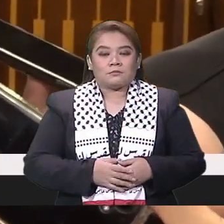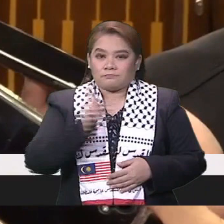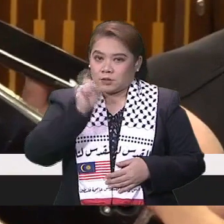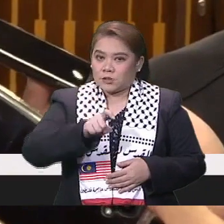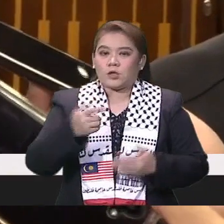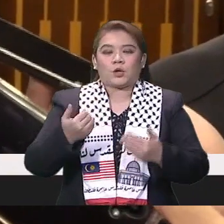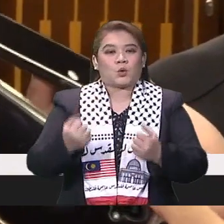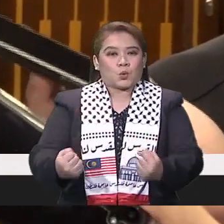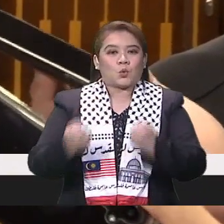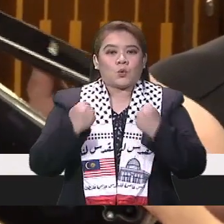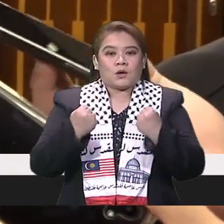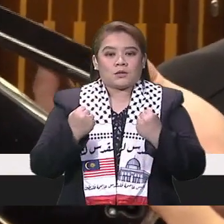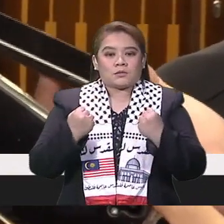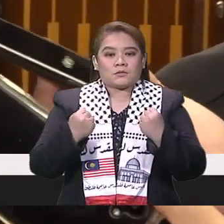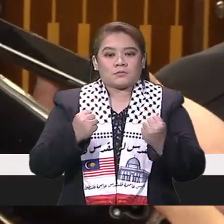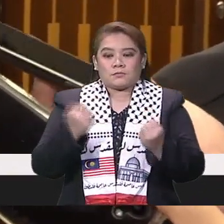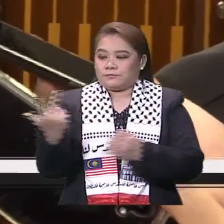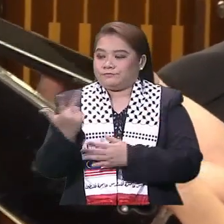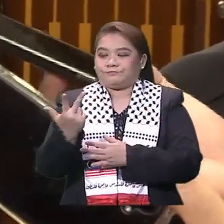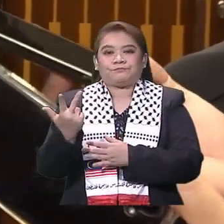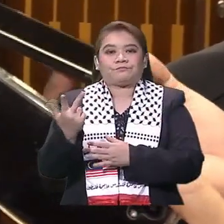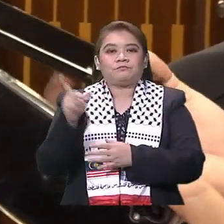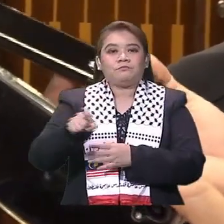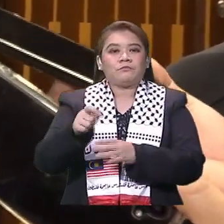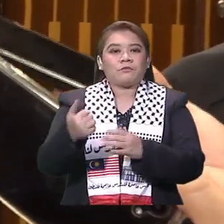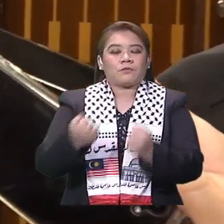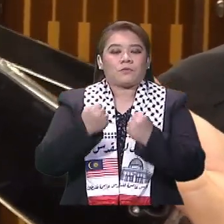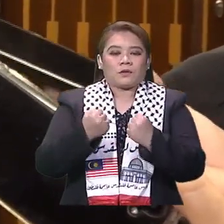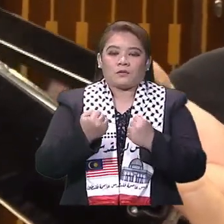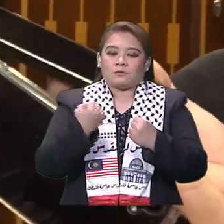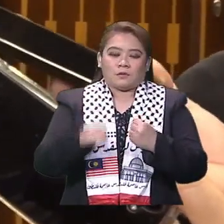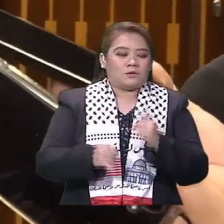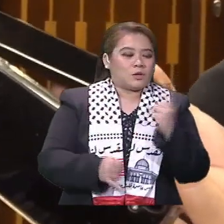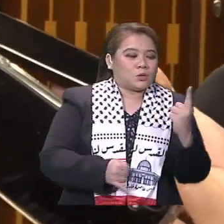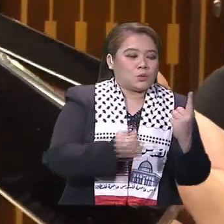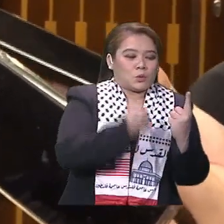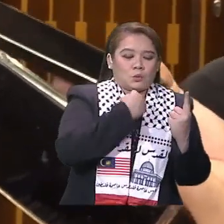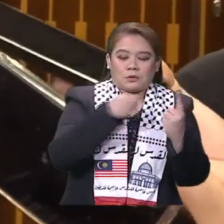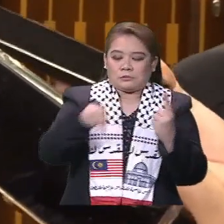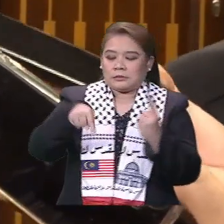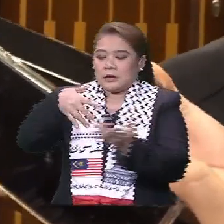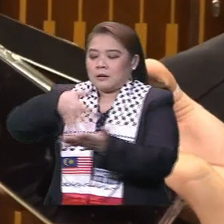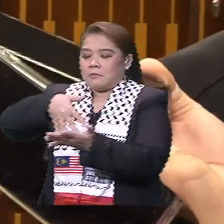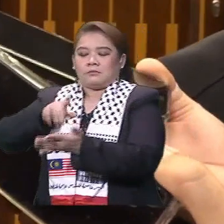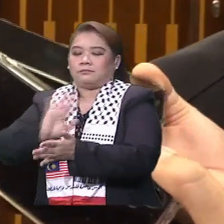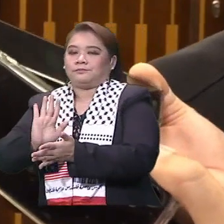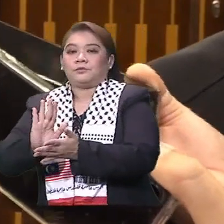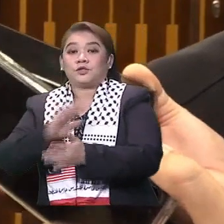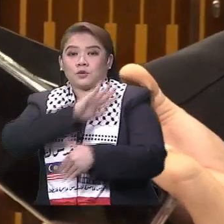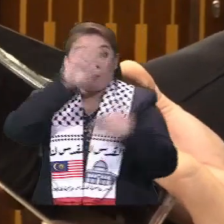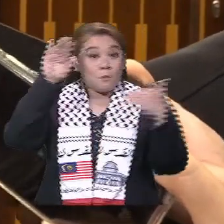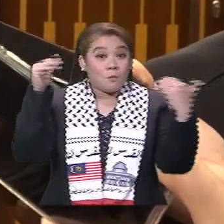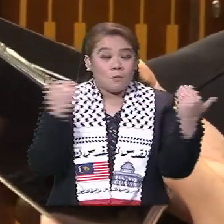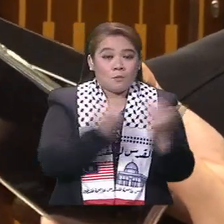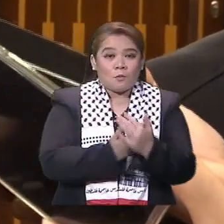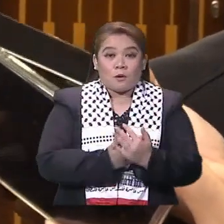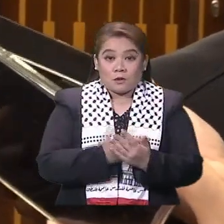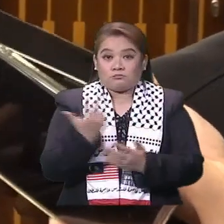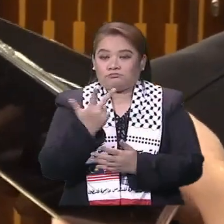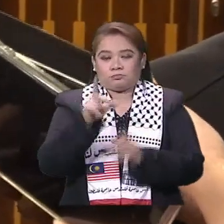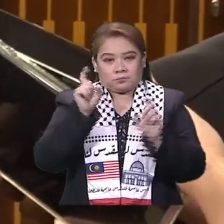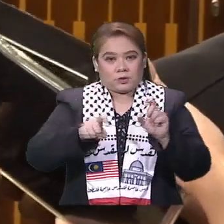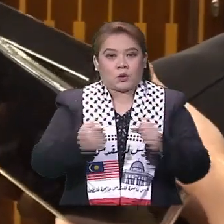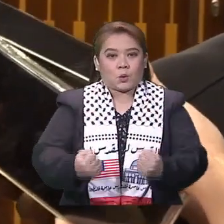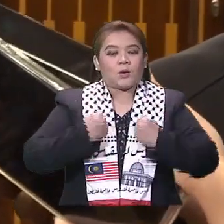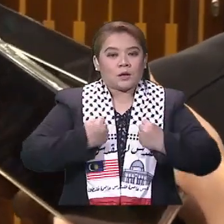kuat semua tiga-tiga regu. Tak boleh satu regu kuat, tak boleh seorang kuat ke apa. Memang kena semua, semua kena main peranan yang